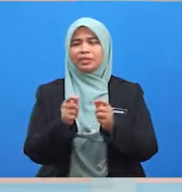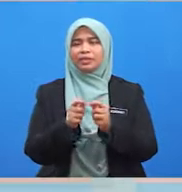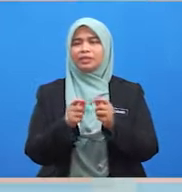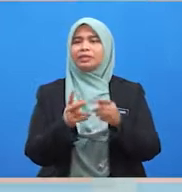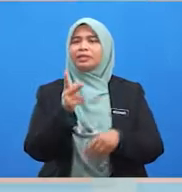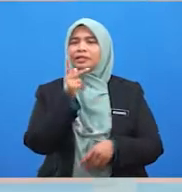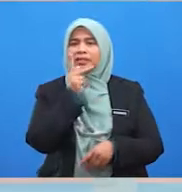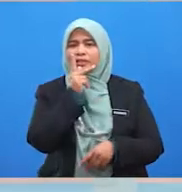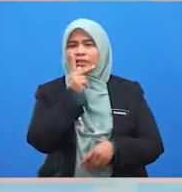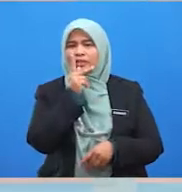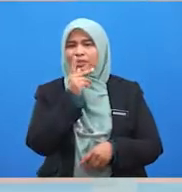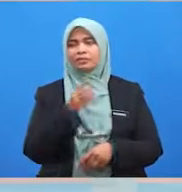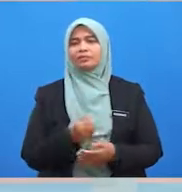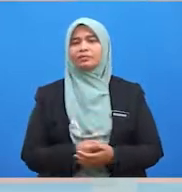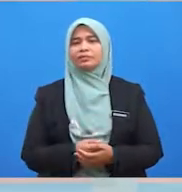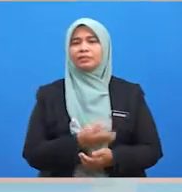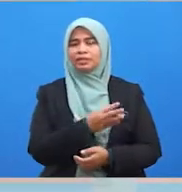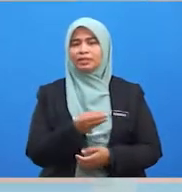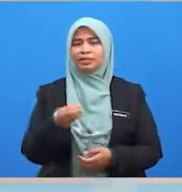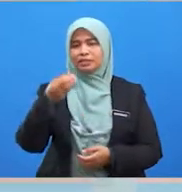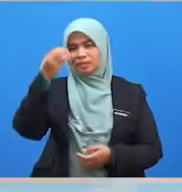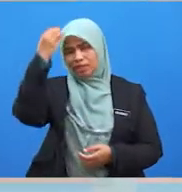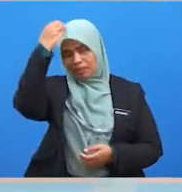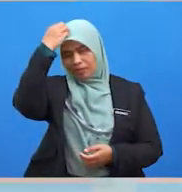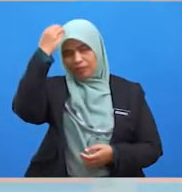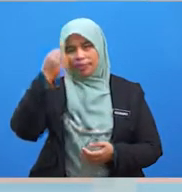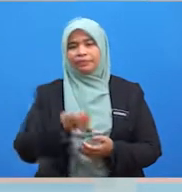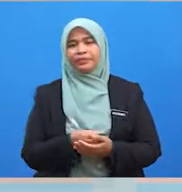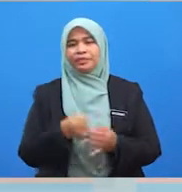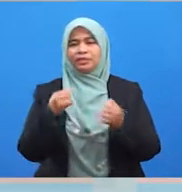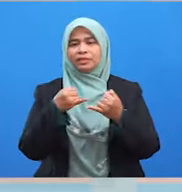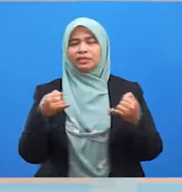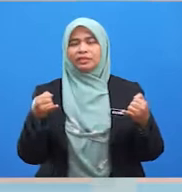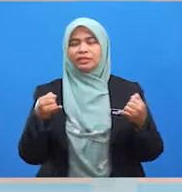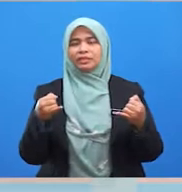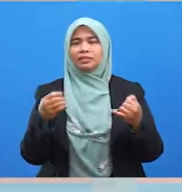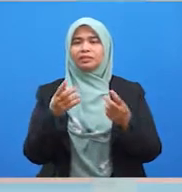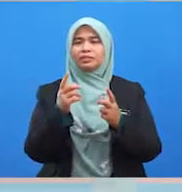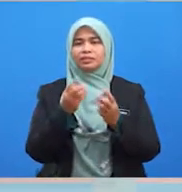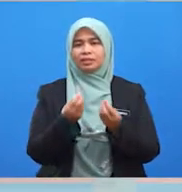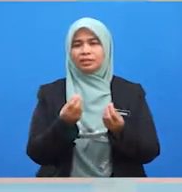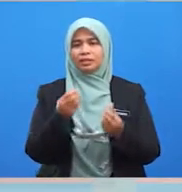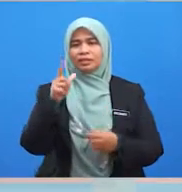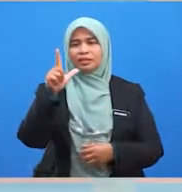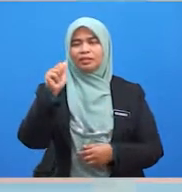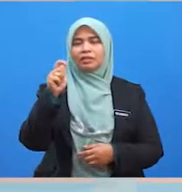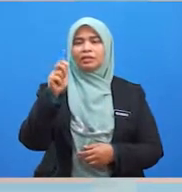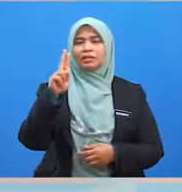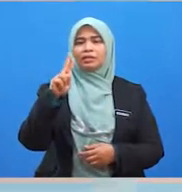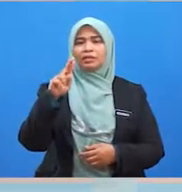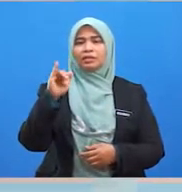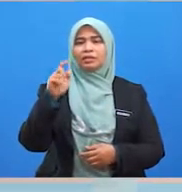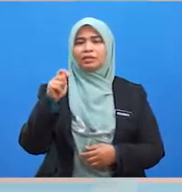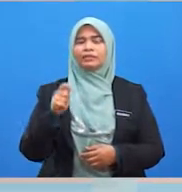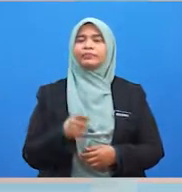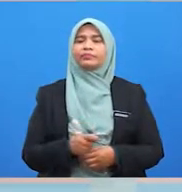Kedah dan di Tanjung Karang, Selangor. Jenis tanah laterit pula, kegiatan ekonomi